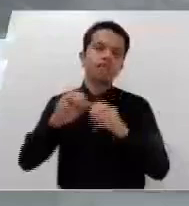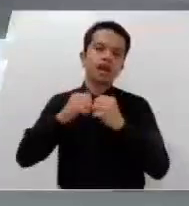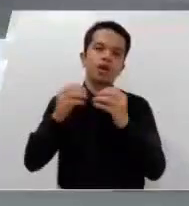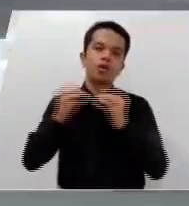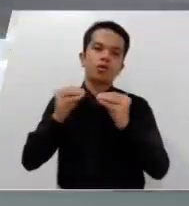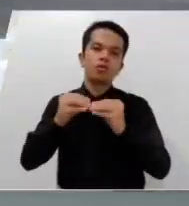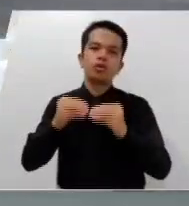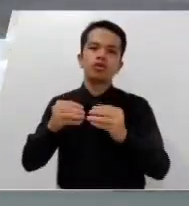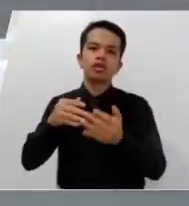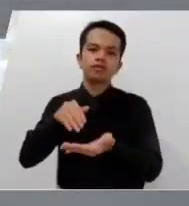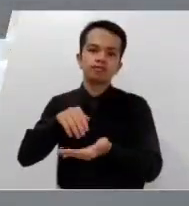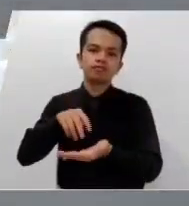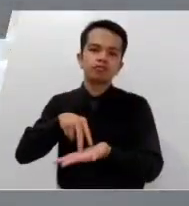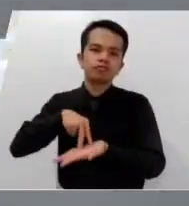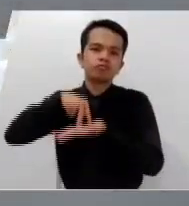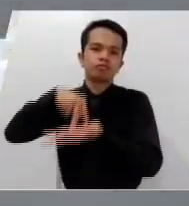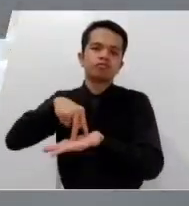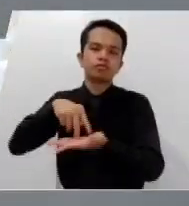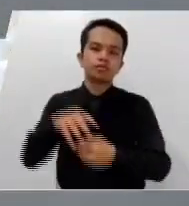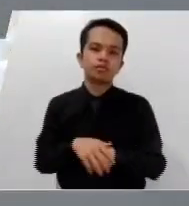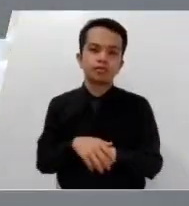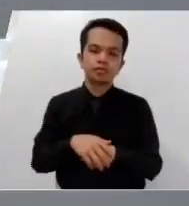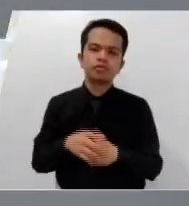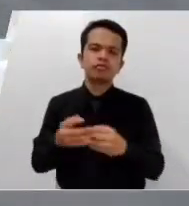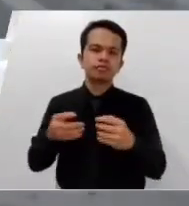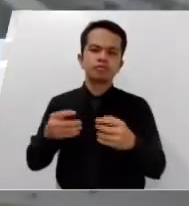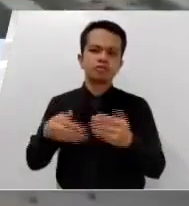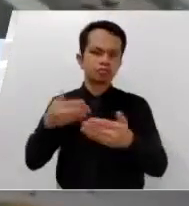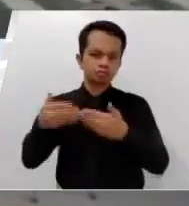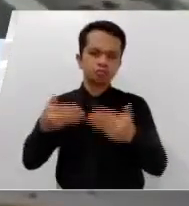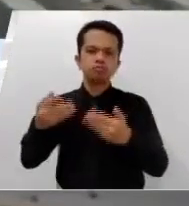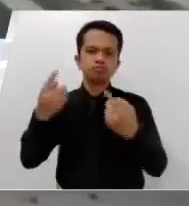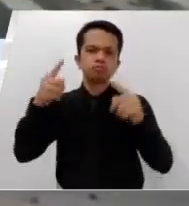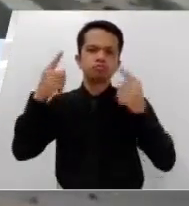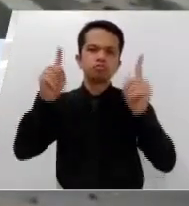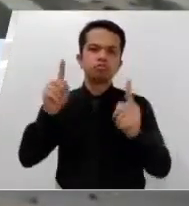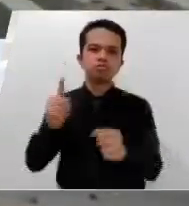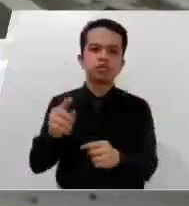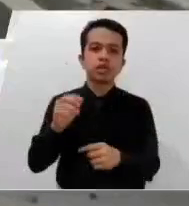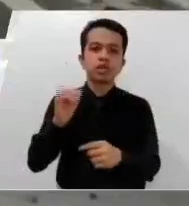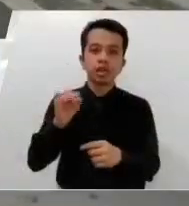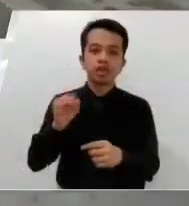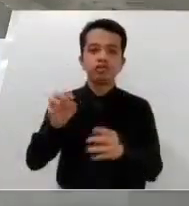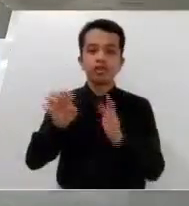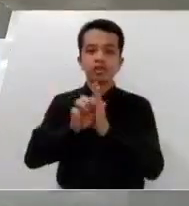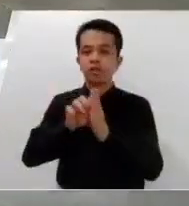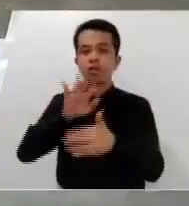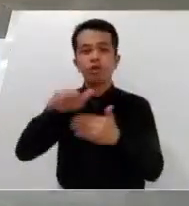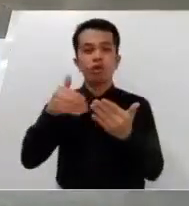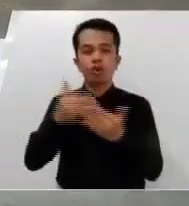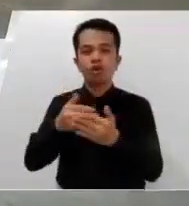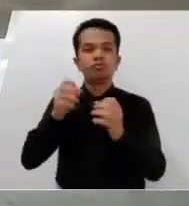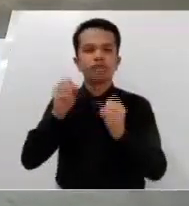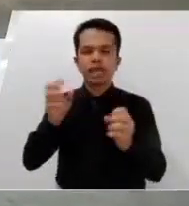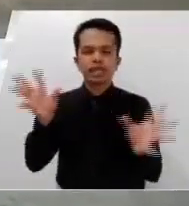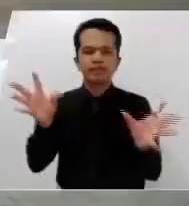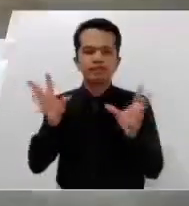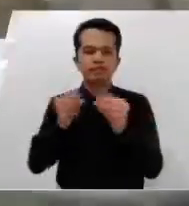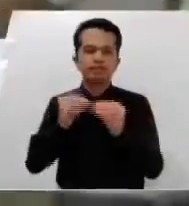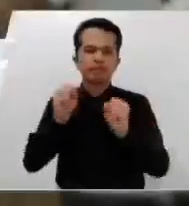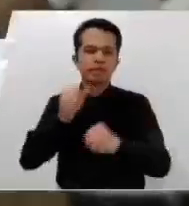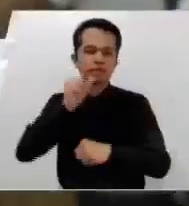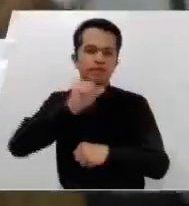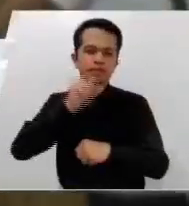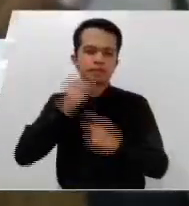namin. At para bang nagkatotoo kay Margaret, ang kasabihang tatluhan kung tumama ang mga dagok sa buhay. Taong 2021,